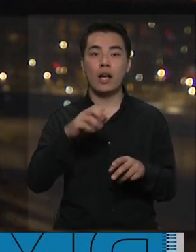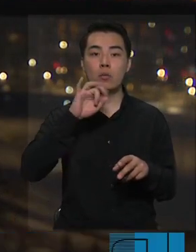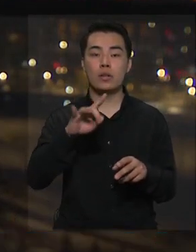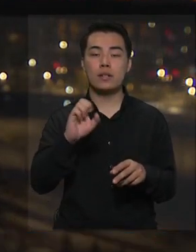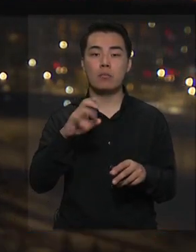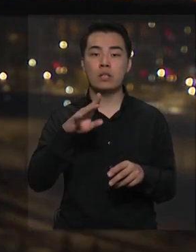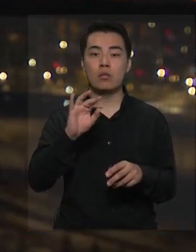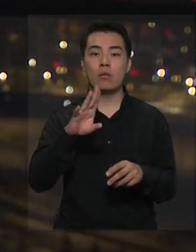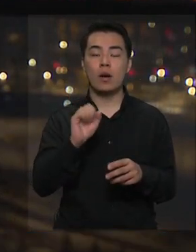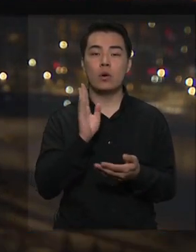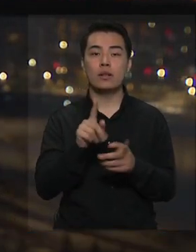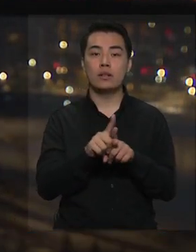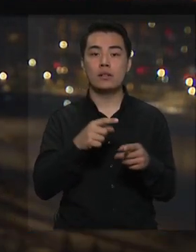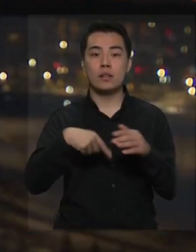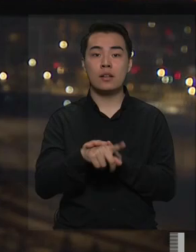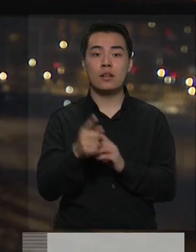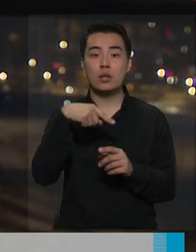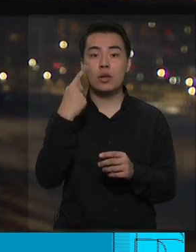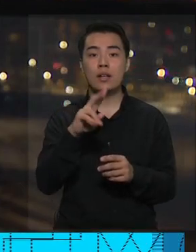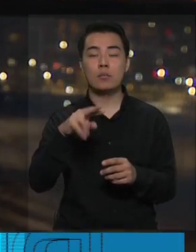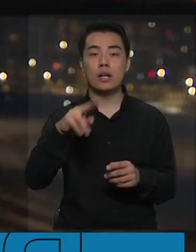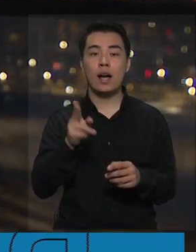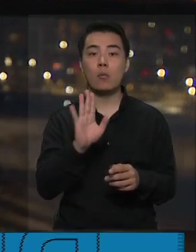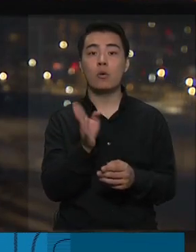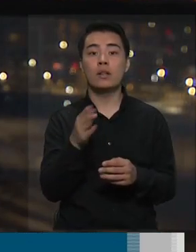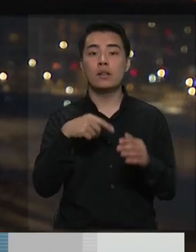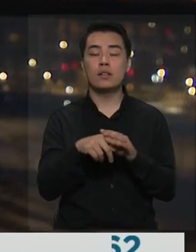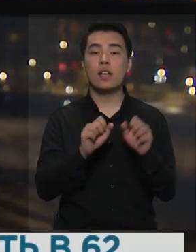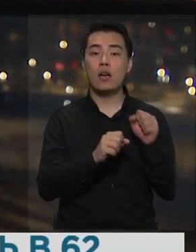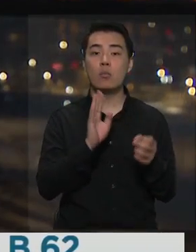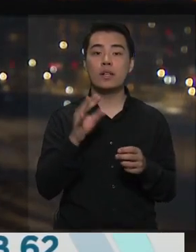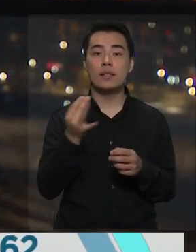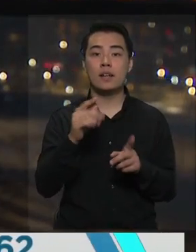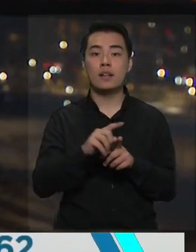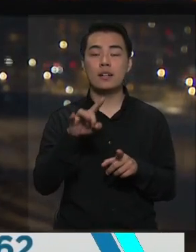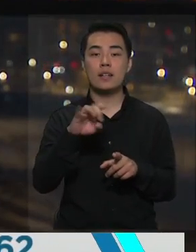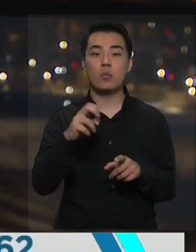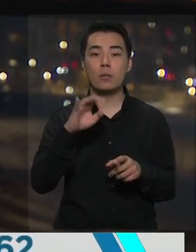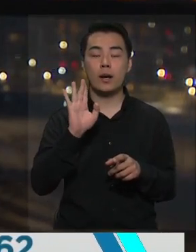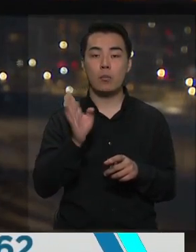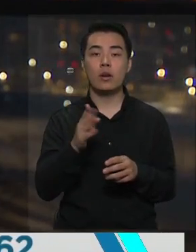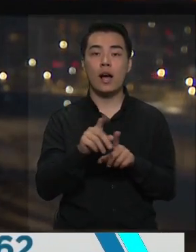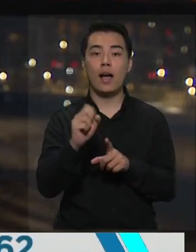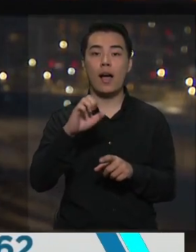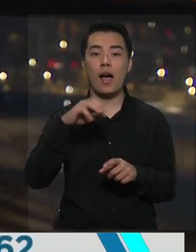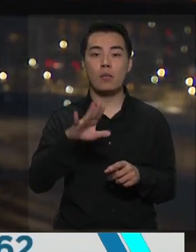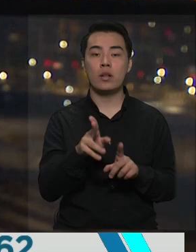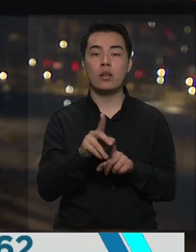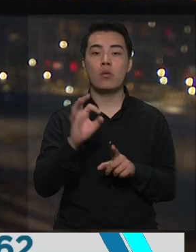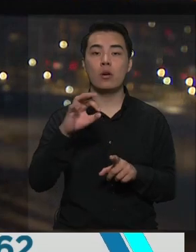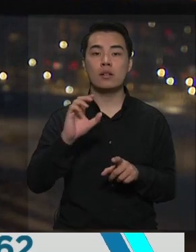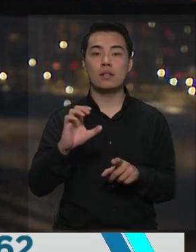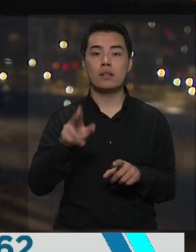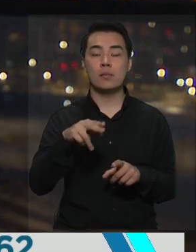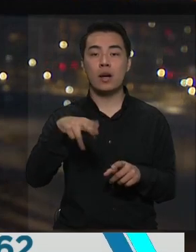Сабитова ермухаев от партии нпк Динара Жуки Жанна будет защищать интересы республики и Асхат рахимжанов от ОСБ